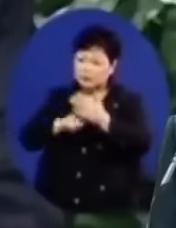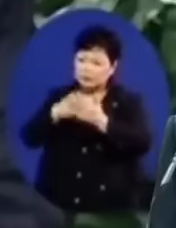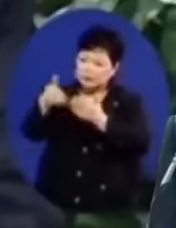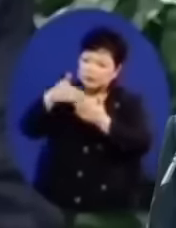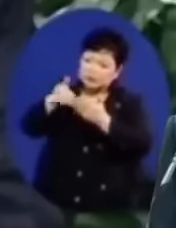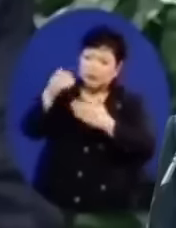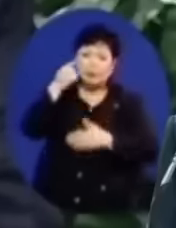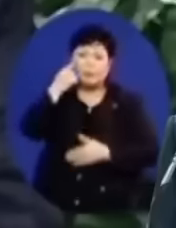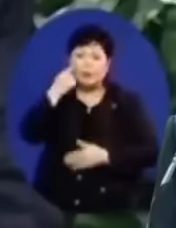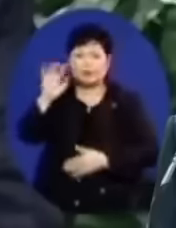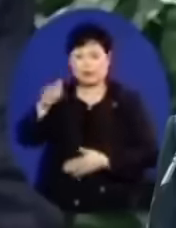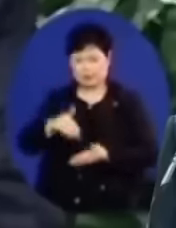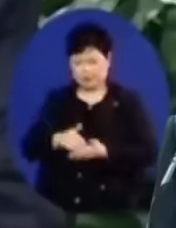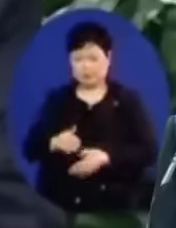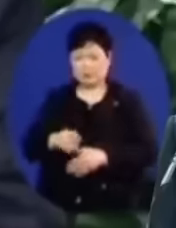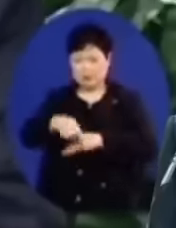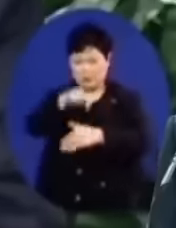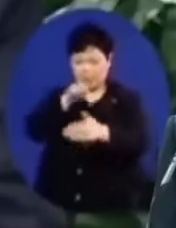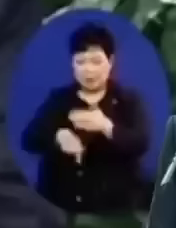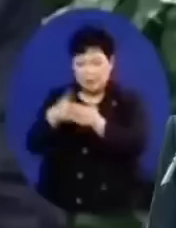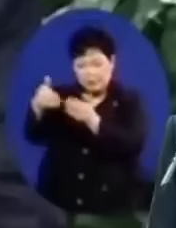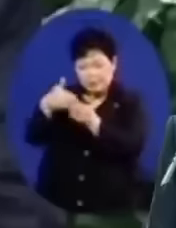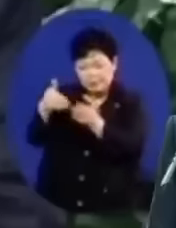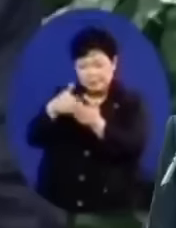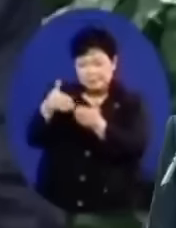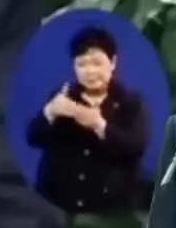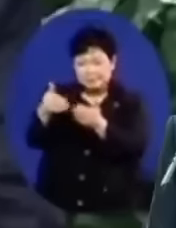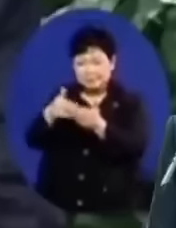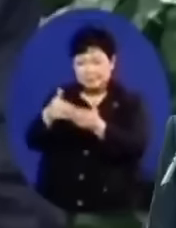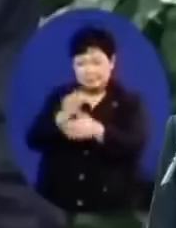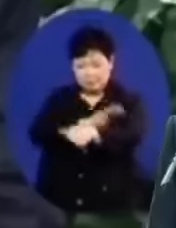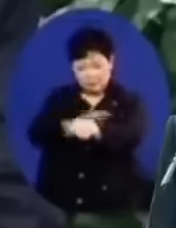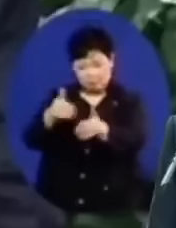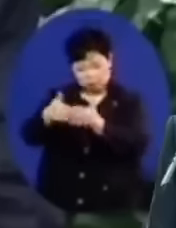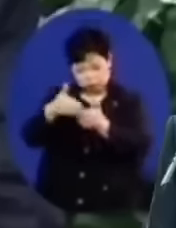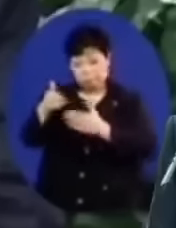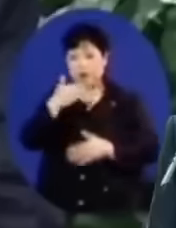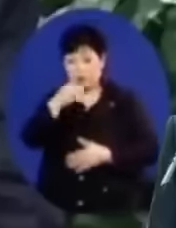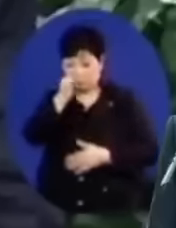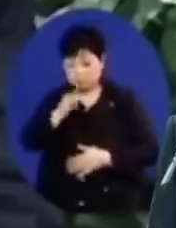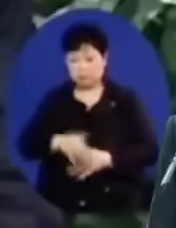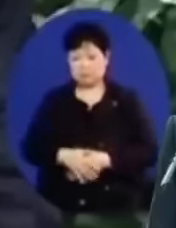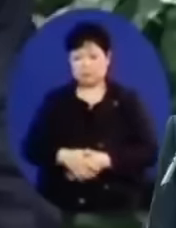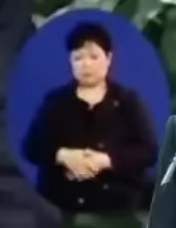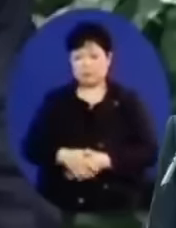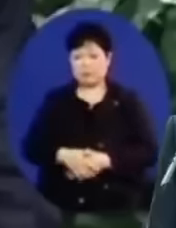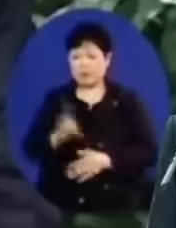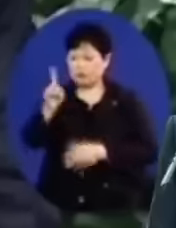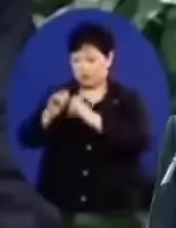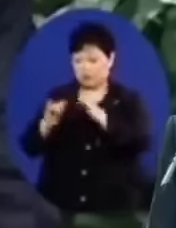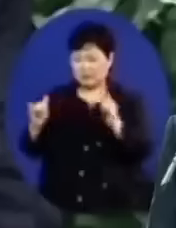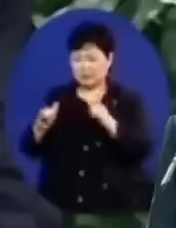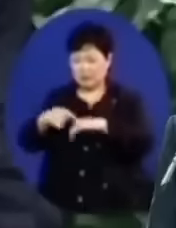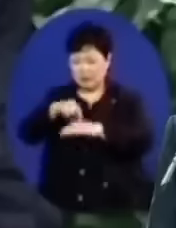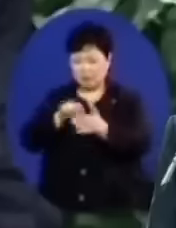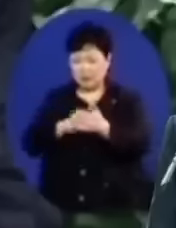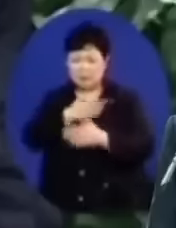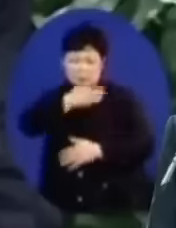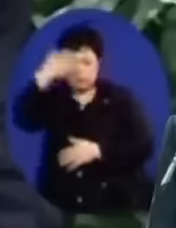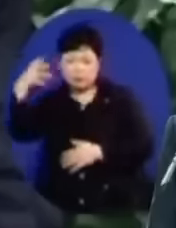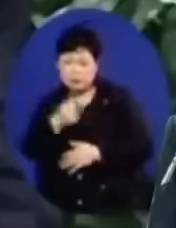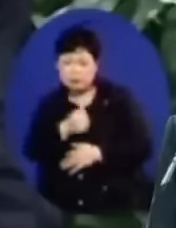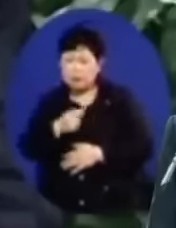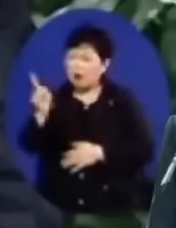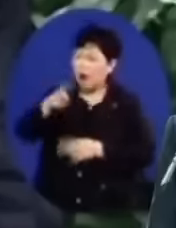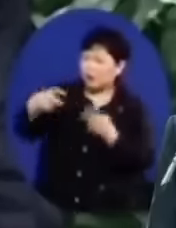그려보라는 것입니다. 마음에 그림 그리는 거야 다 그릴 수 있지 않아요 여러분? 나 어떤 사람 보고 마음에 꿈을 가지기에는